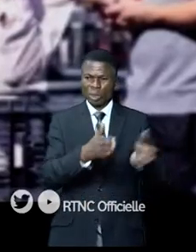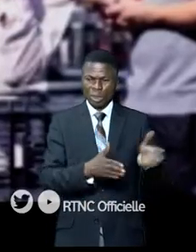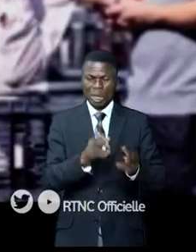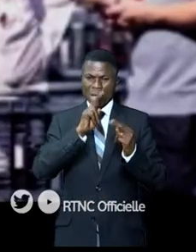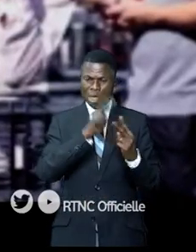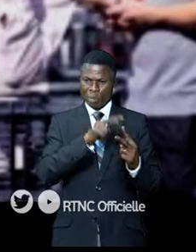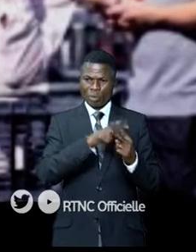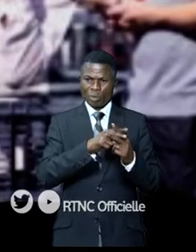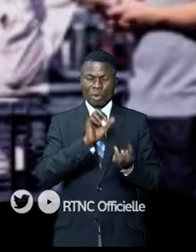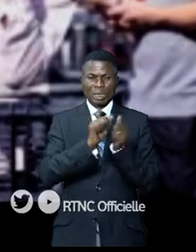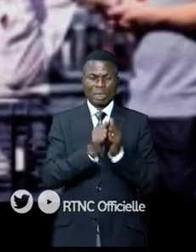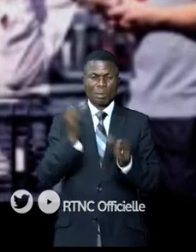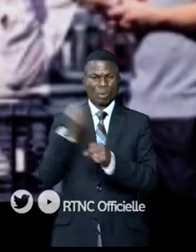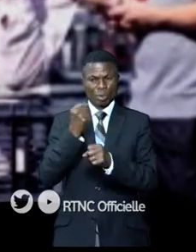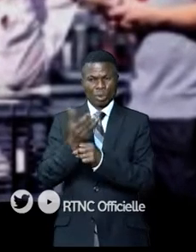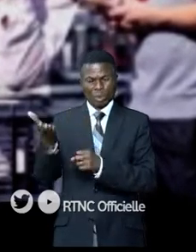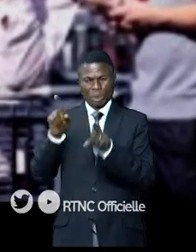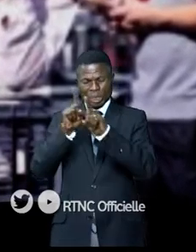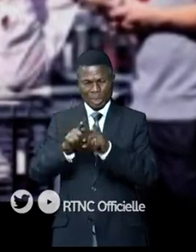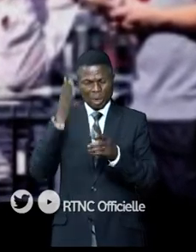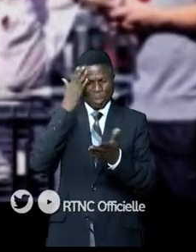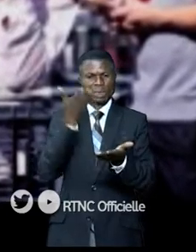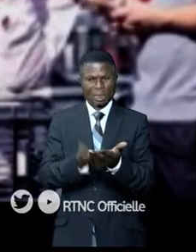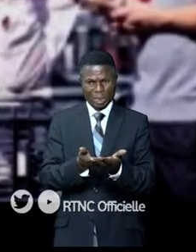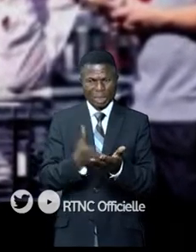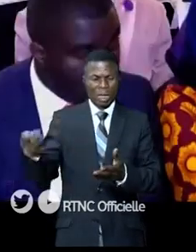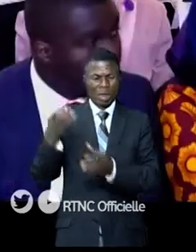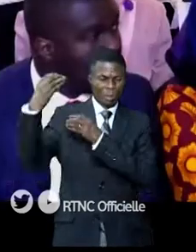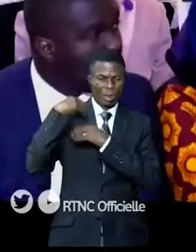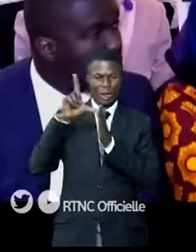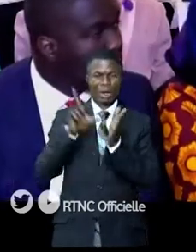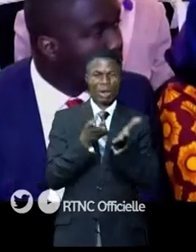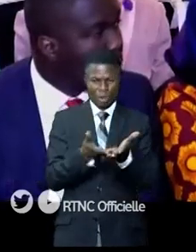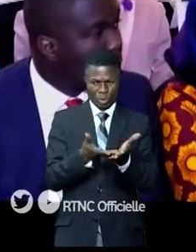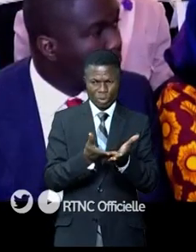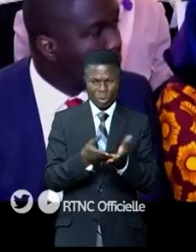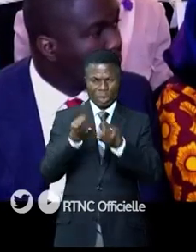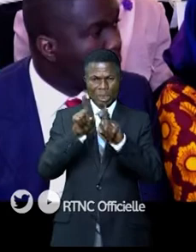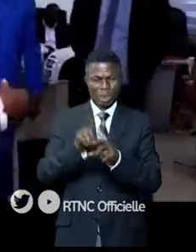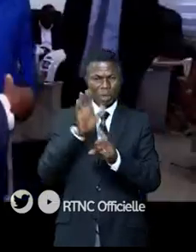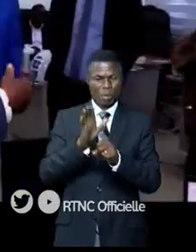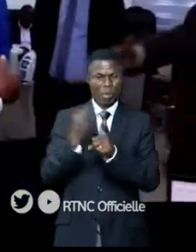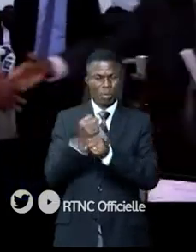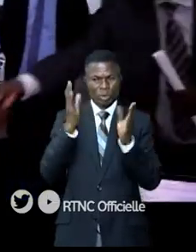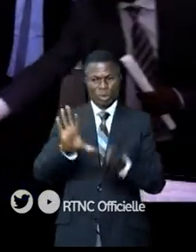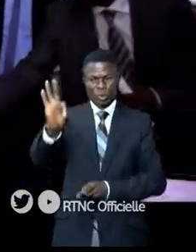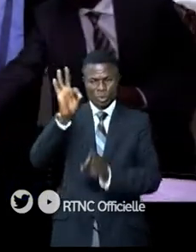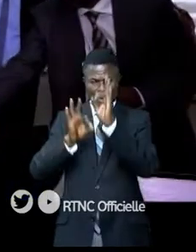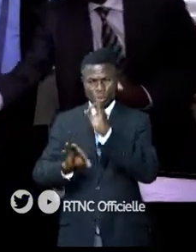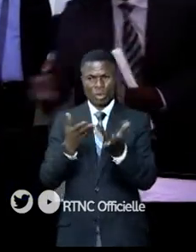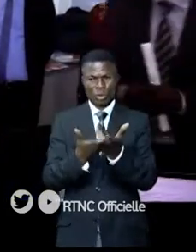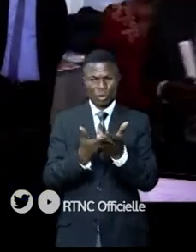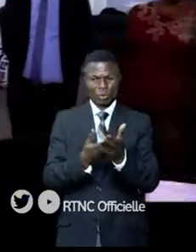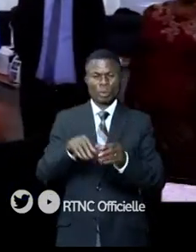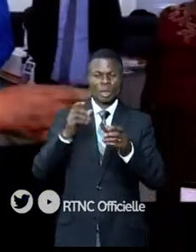prévention des risques professionnels est également prise en charge par cette nouvelle loi. Ainsi, plusieurs agents sélectionnés sur base